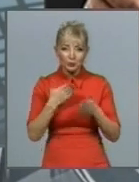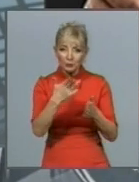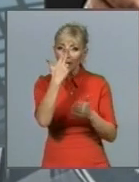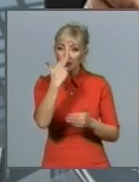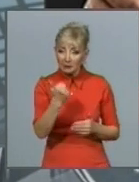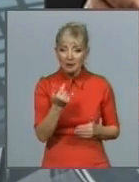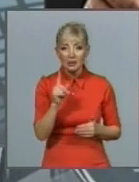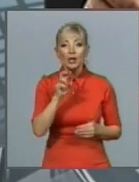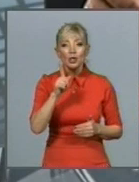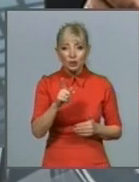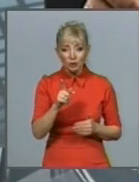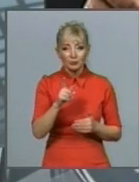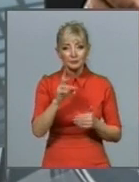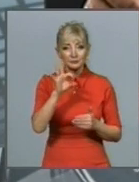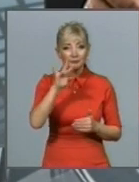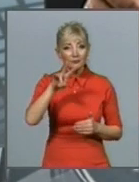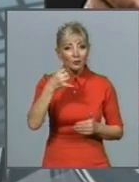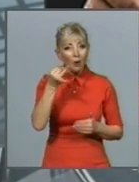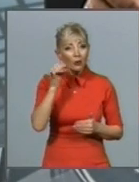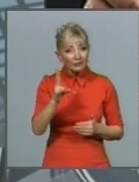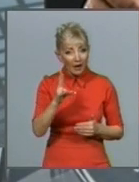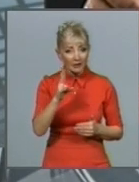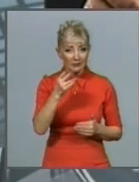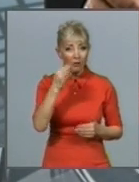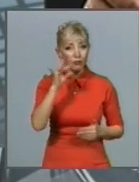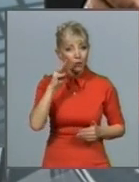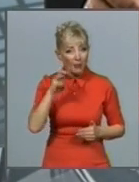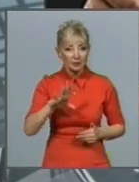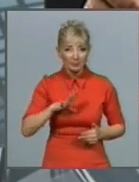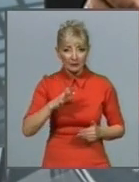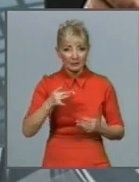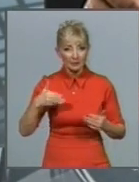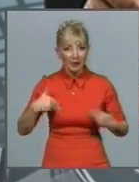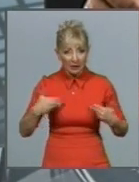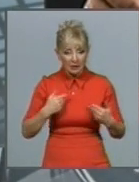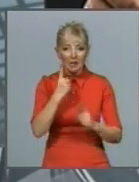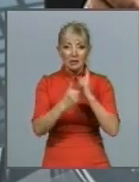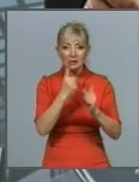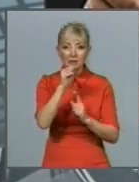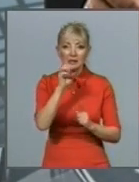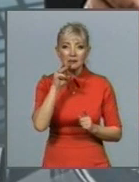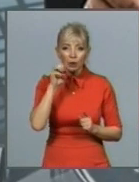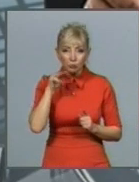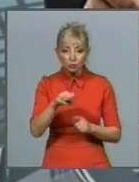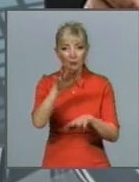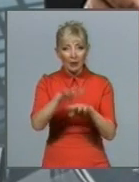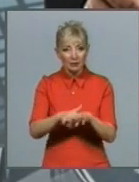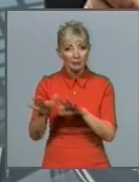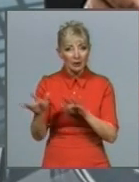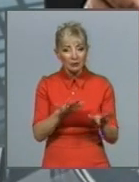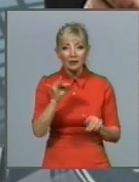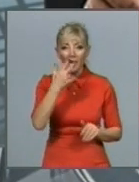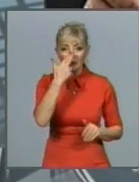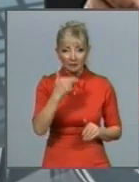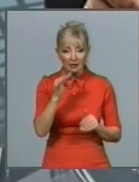того, щоб віддалений формат став ефективним. Необхідні культурні зміни, зміни в статутах, банківських процедурах та адаптація,